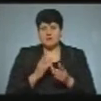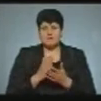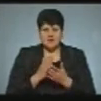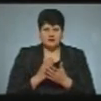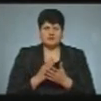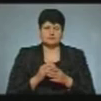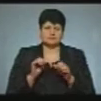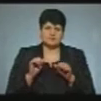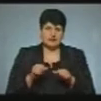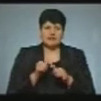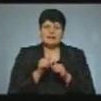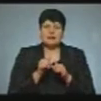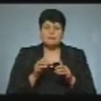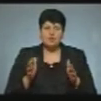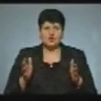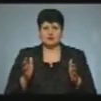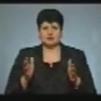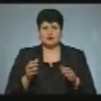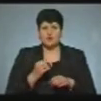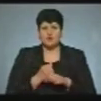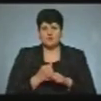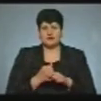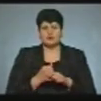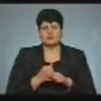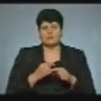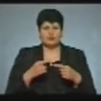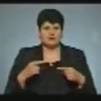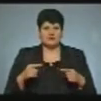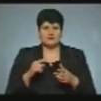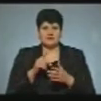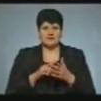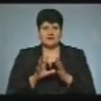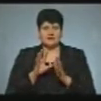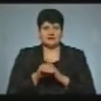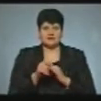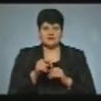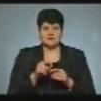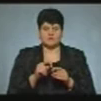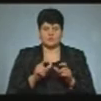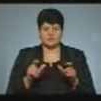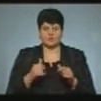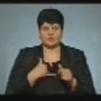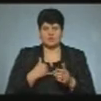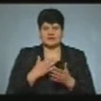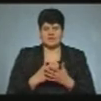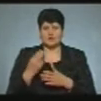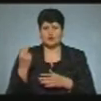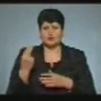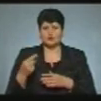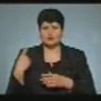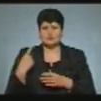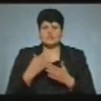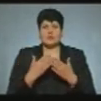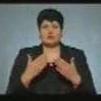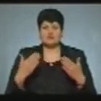певні ресурси, вона не може робити капітальні вкладення в ці об'єкти. Це, наприклад, у нас такий є художній обласний музей,